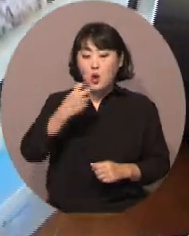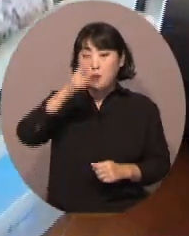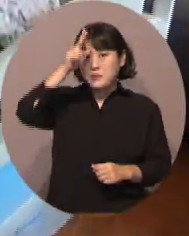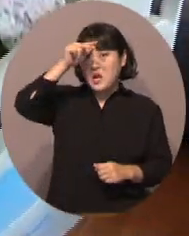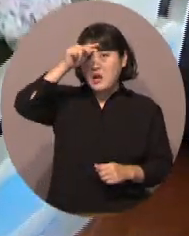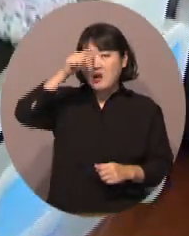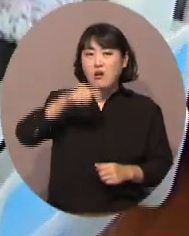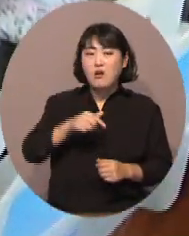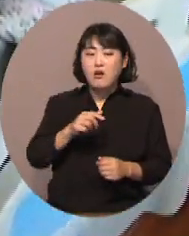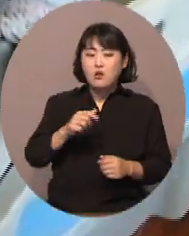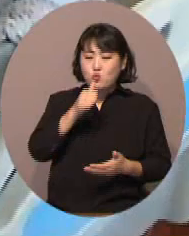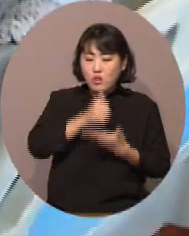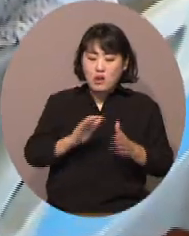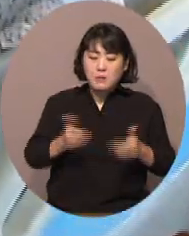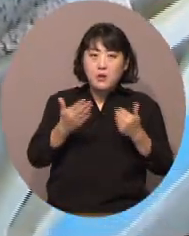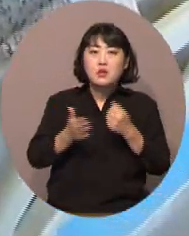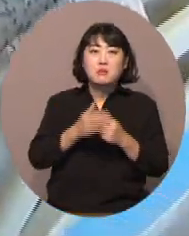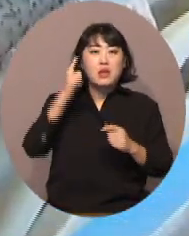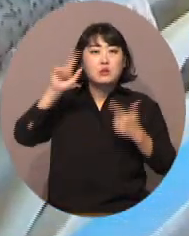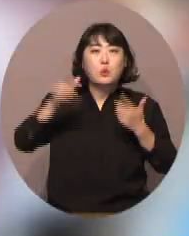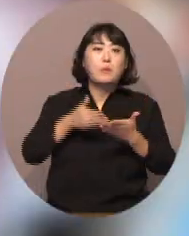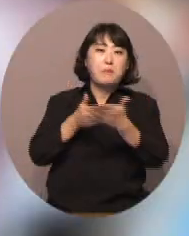이도 이후로 항소장을